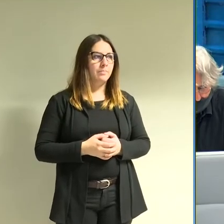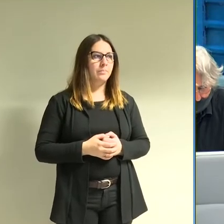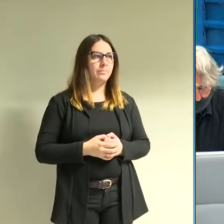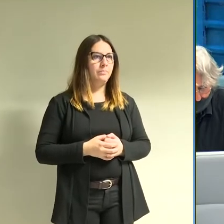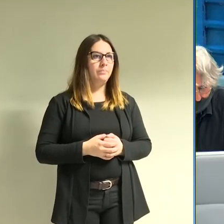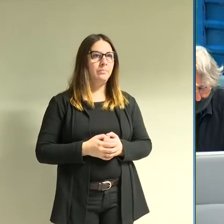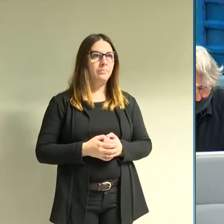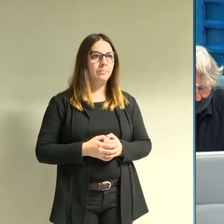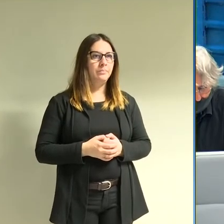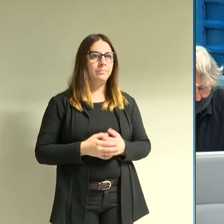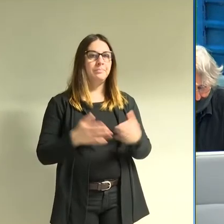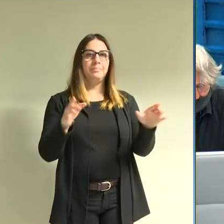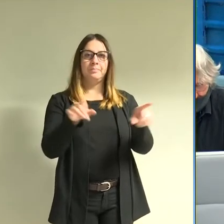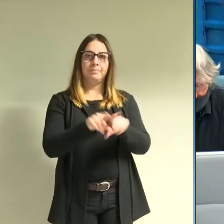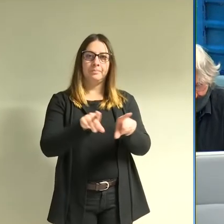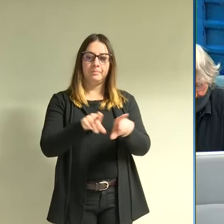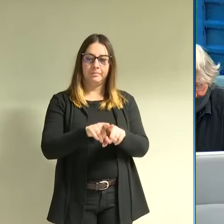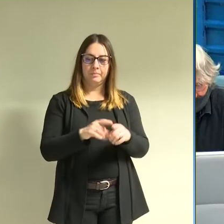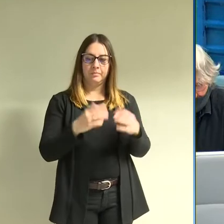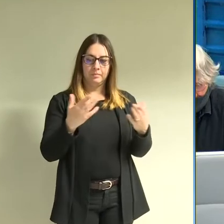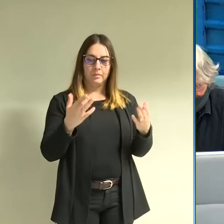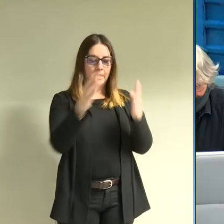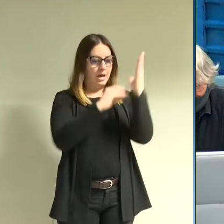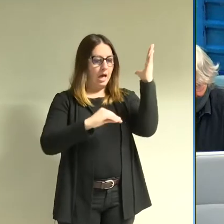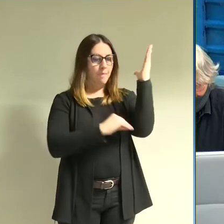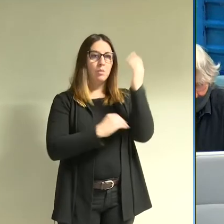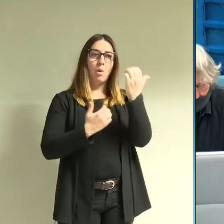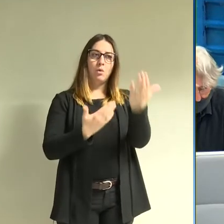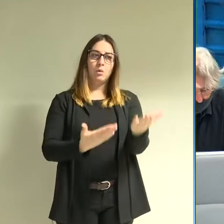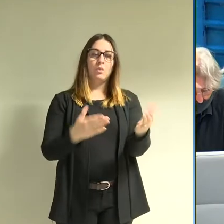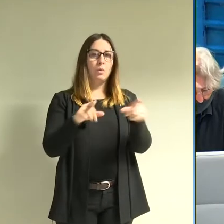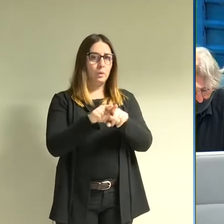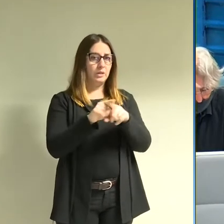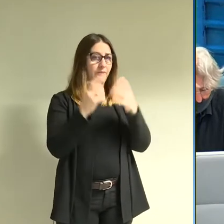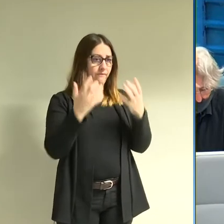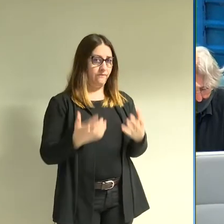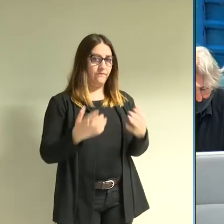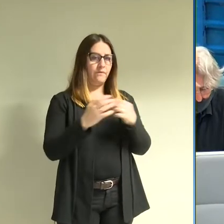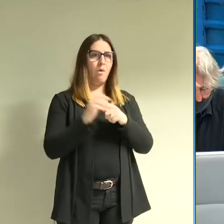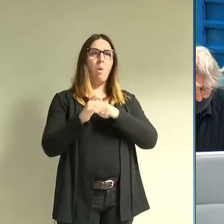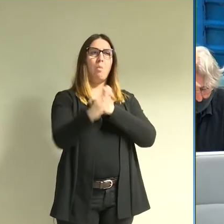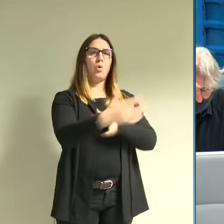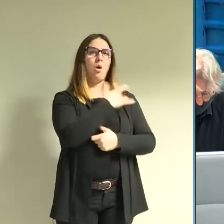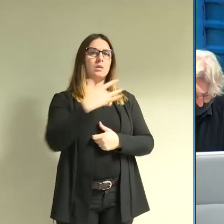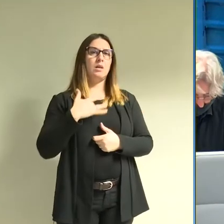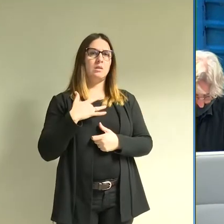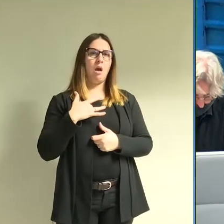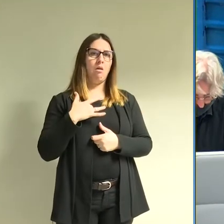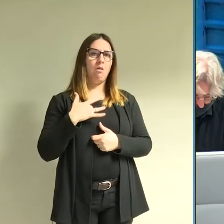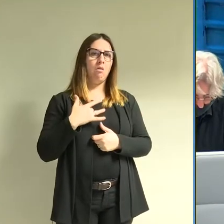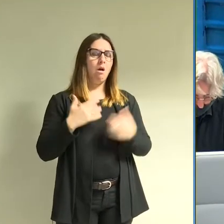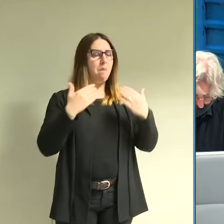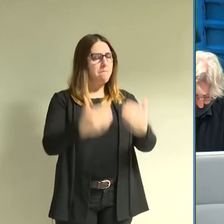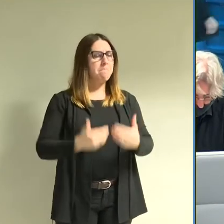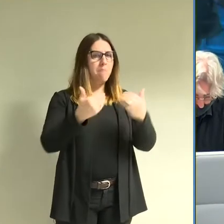et nous dans l'amendement nous demandons aussi la garantie d'un protocole sanitaire qui soit plus stable et